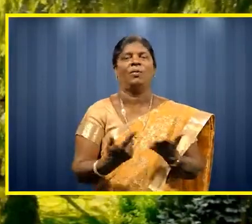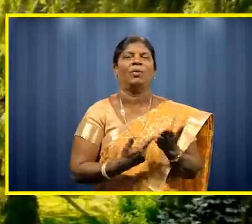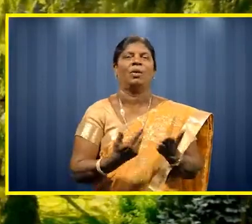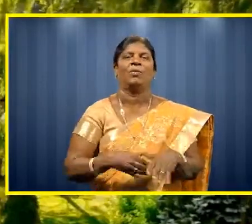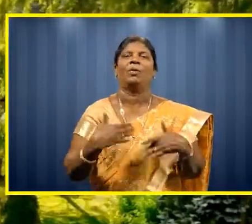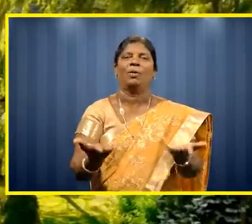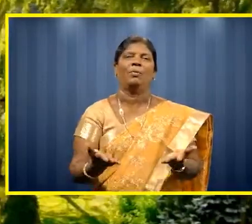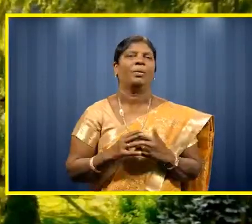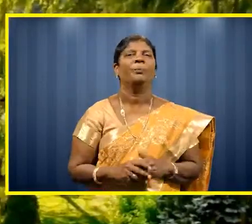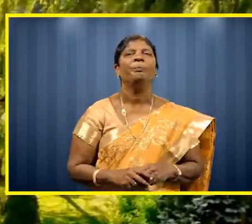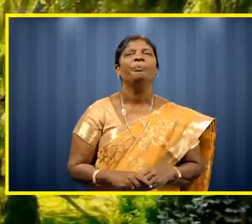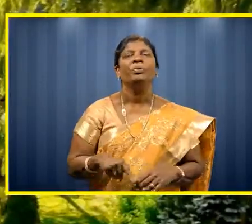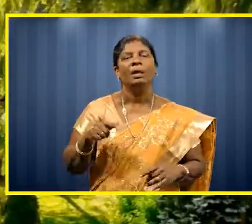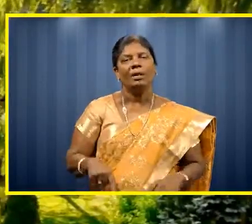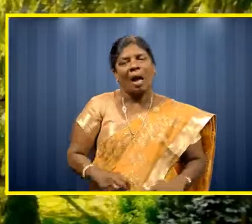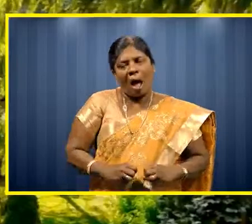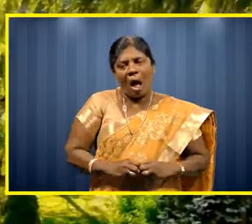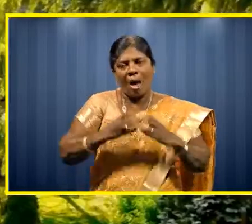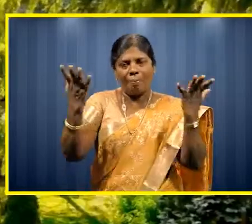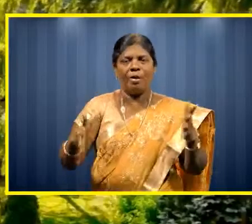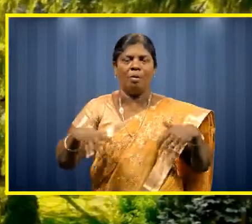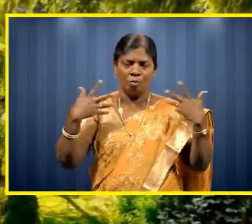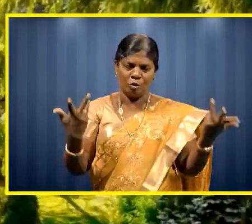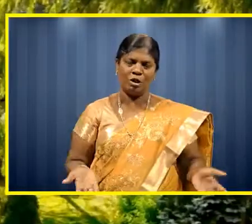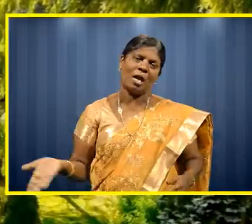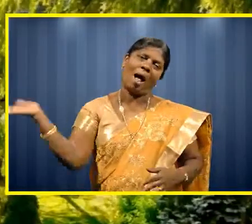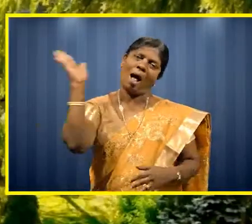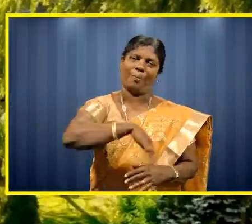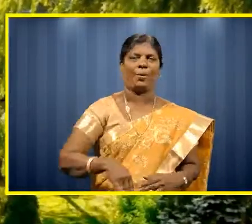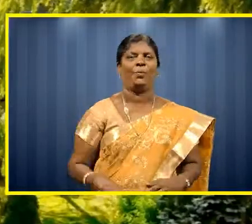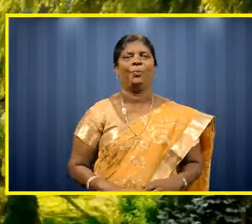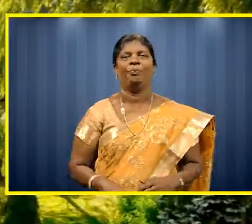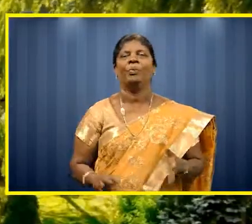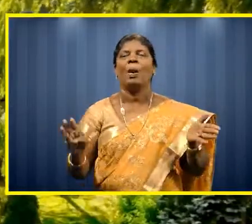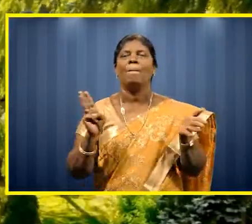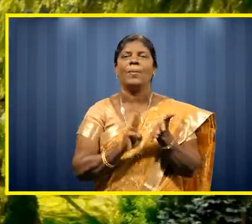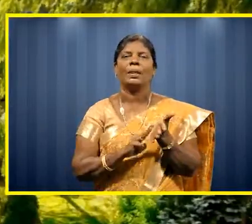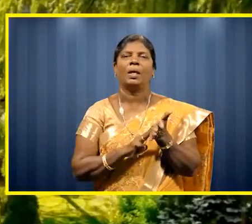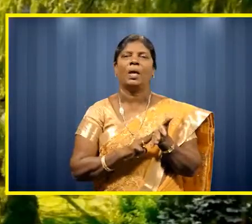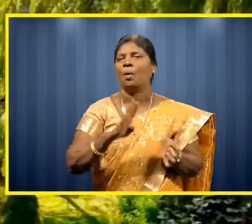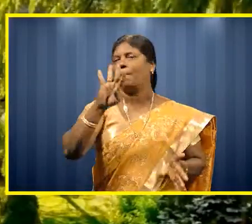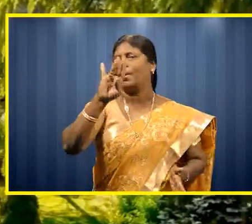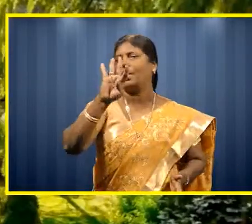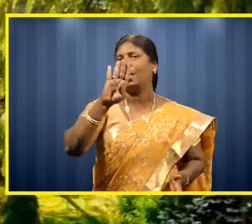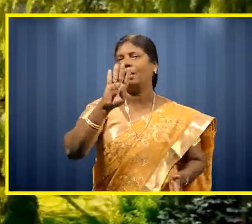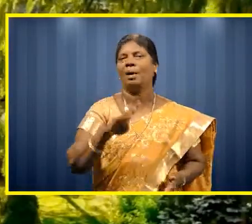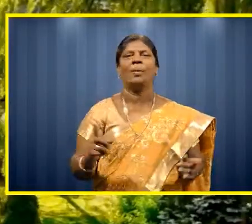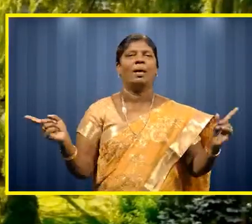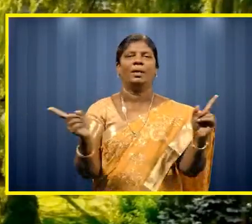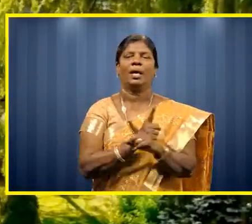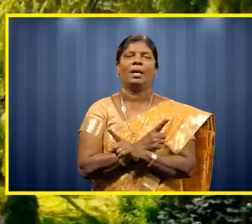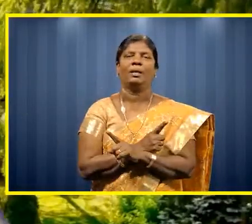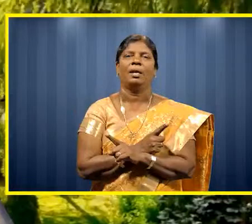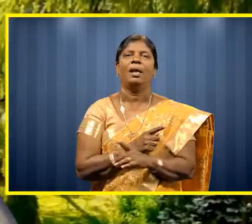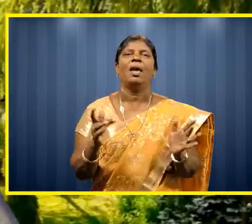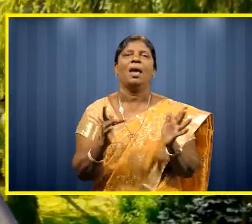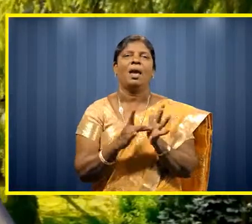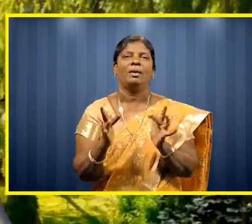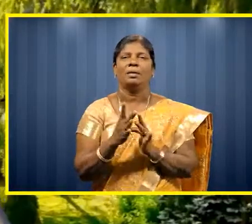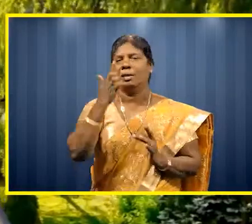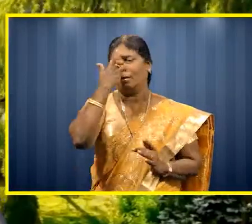செய்வார். இப்போ என்ன நடந்தது? இந்த அற்புதம் நடந்து முடிந்த பிறகு மத்தேயு 14